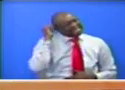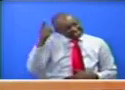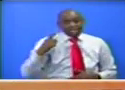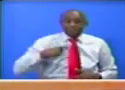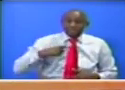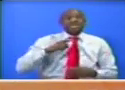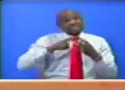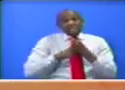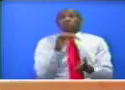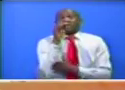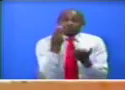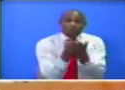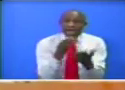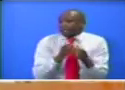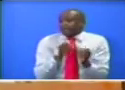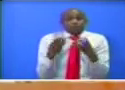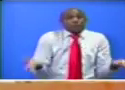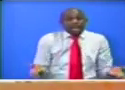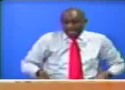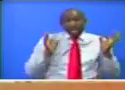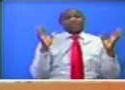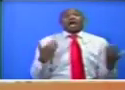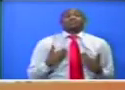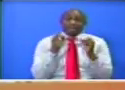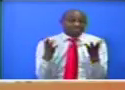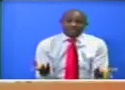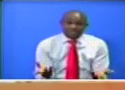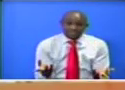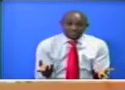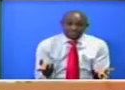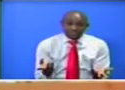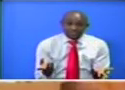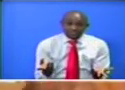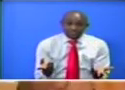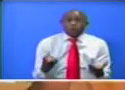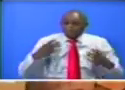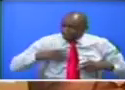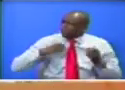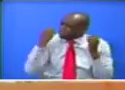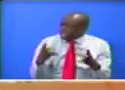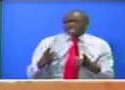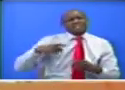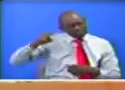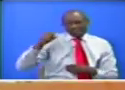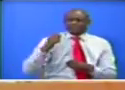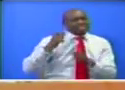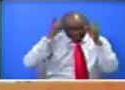hata wakianza kunitiza pesa sina pesa ya naweza kuwatosheleza. So watu walikuwa wamejitolea